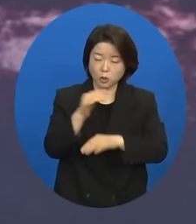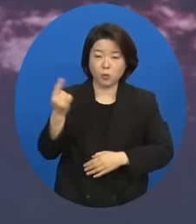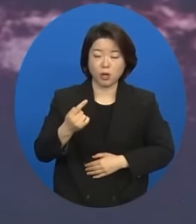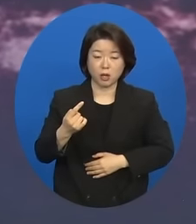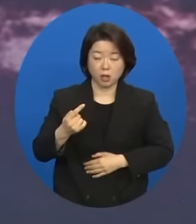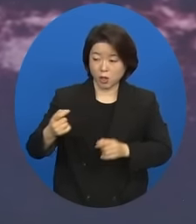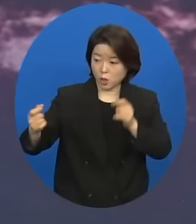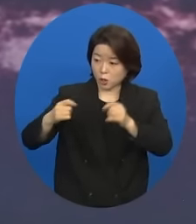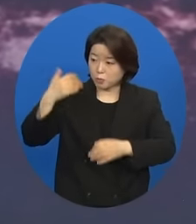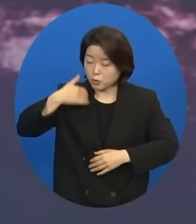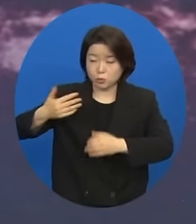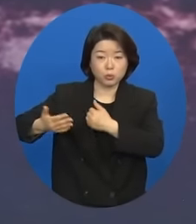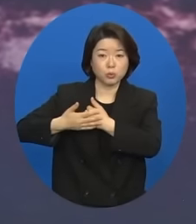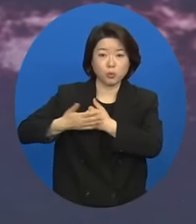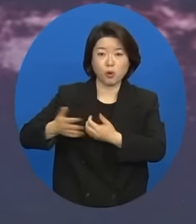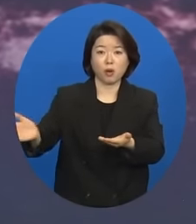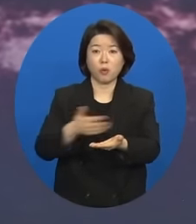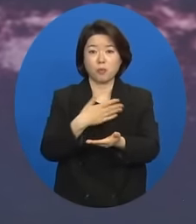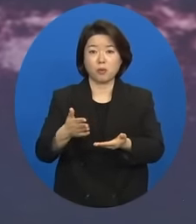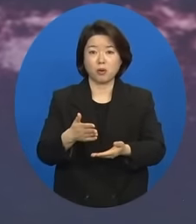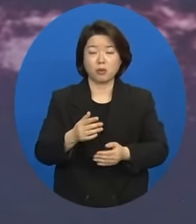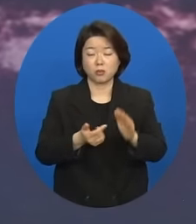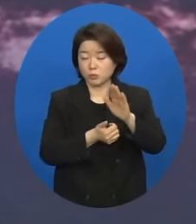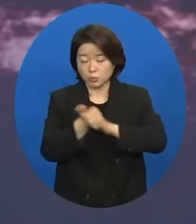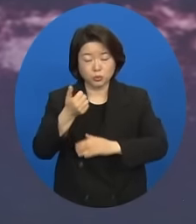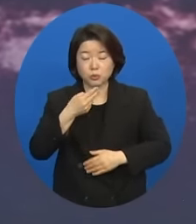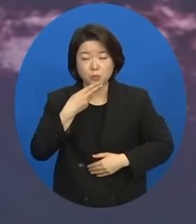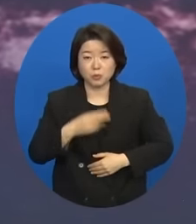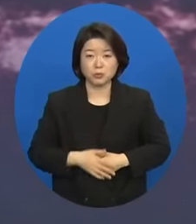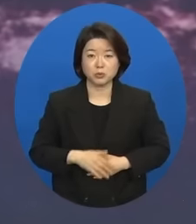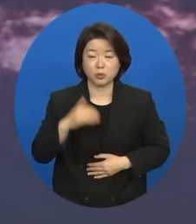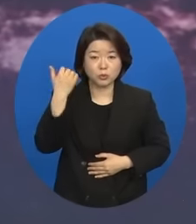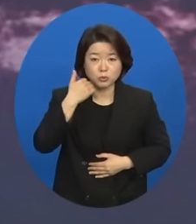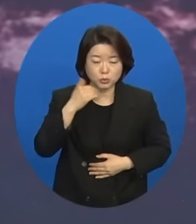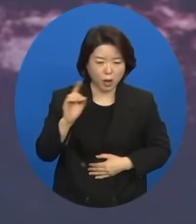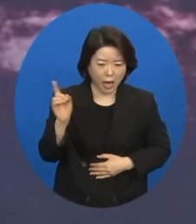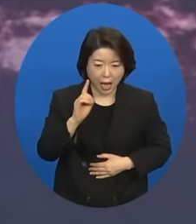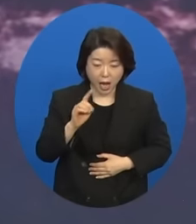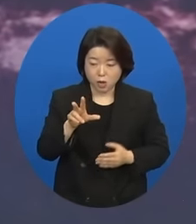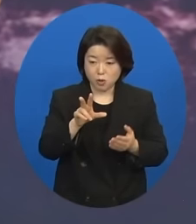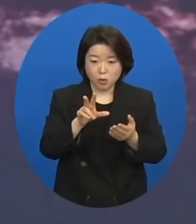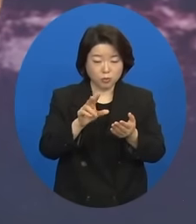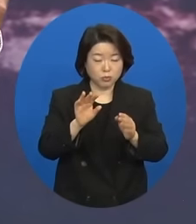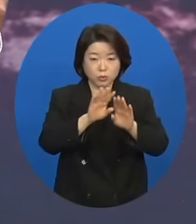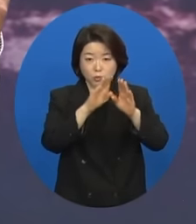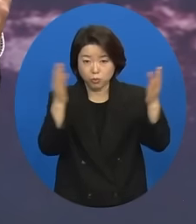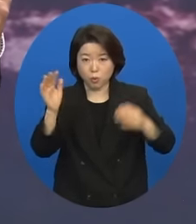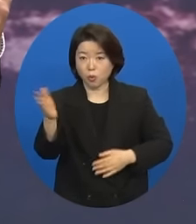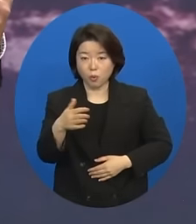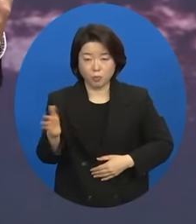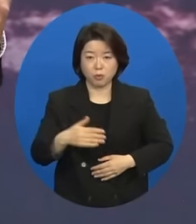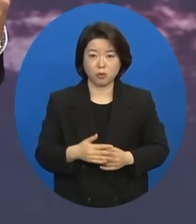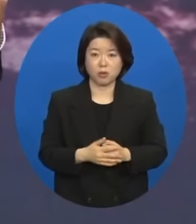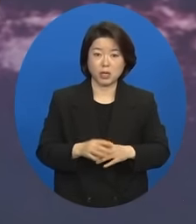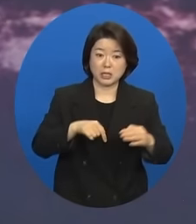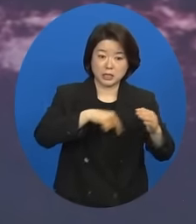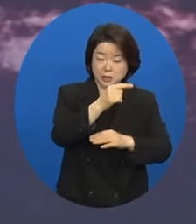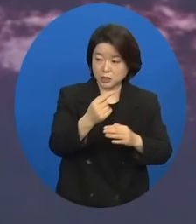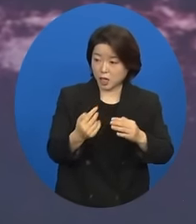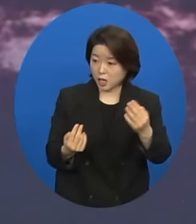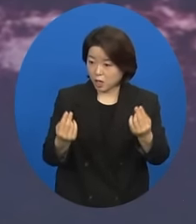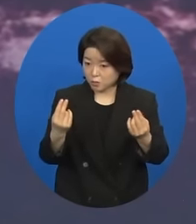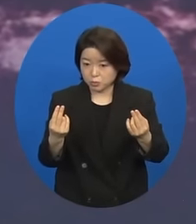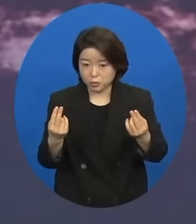사람도 없습니다 혼자입니다 소망이 없습니다 아무런 어떤 그 문이 열려 있는 것이 없고 다 모든 기회의 가능성이